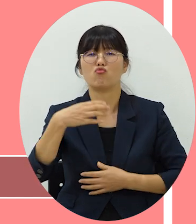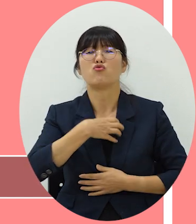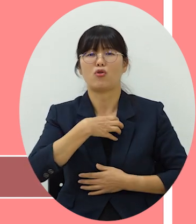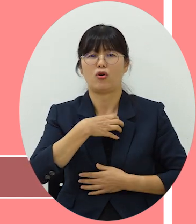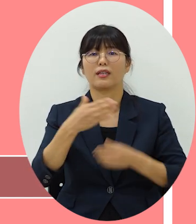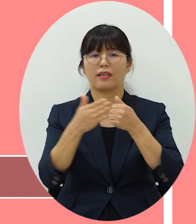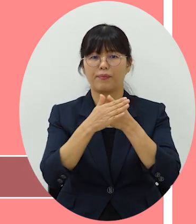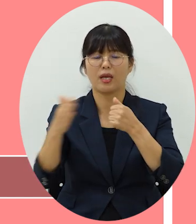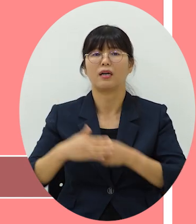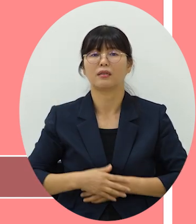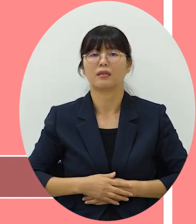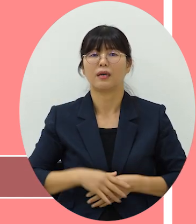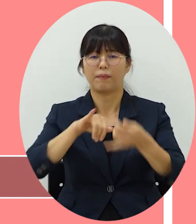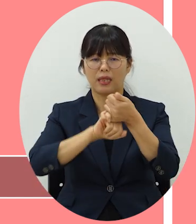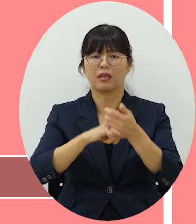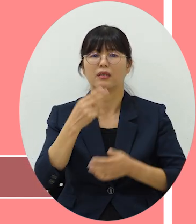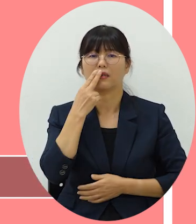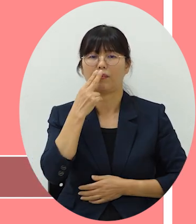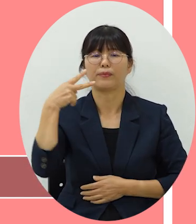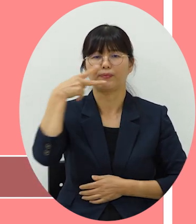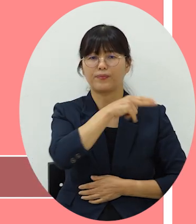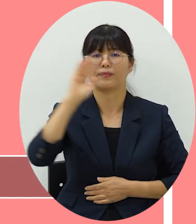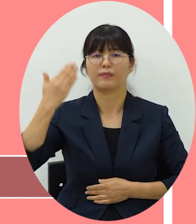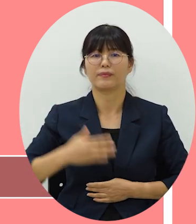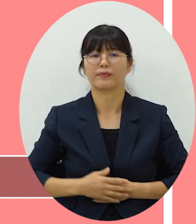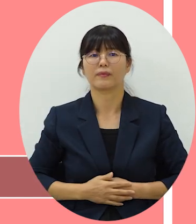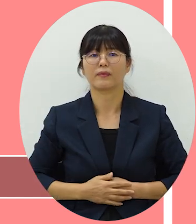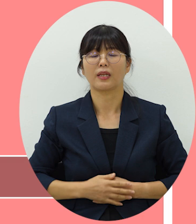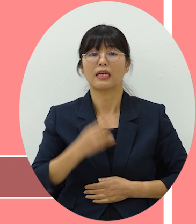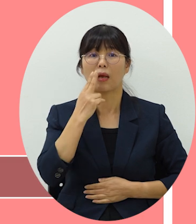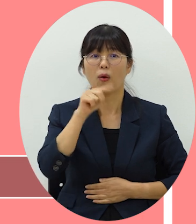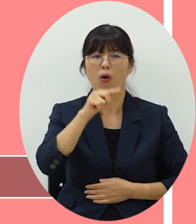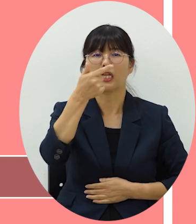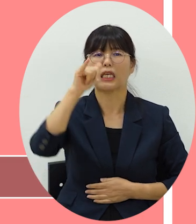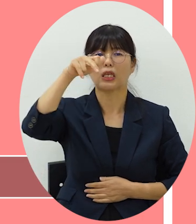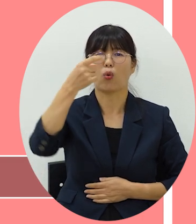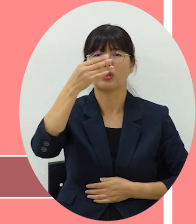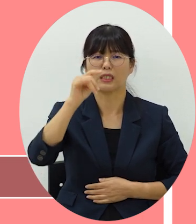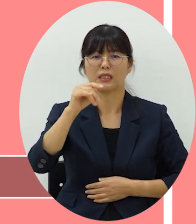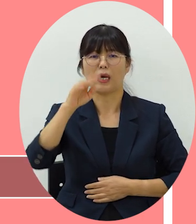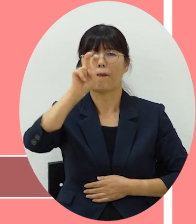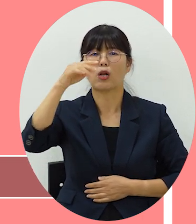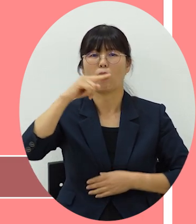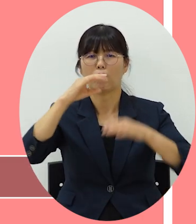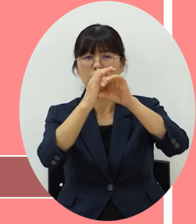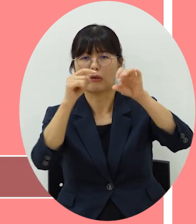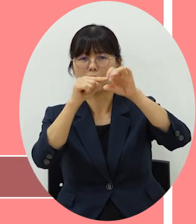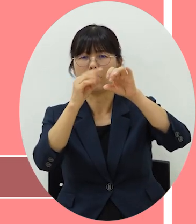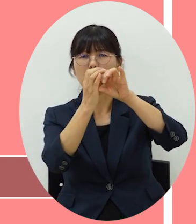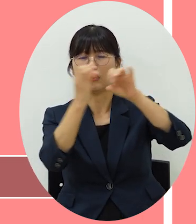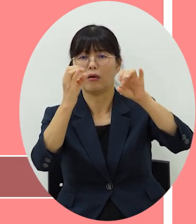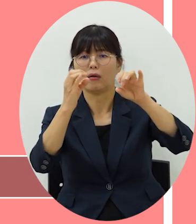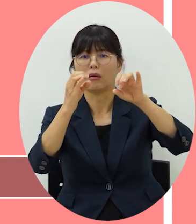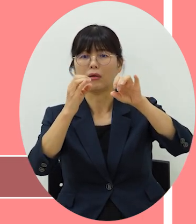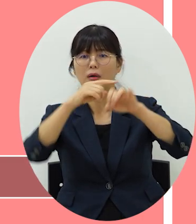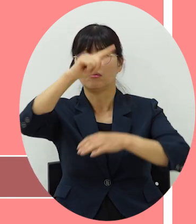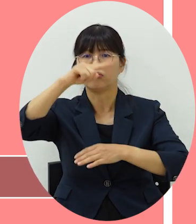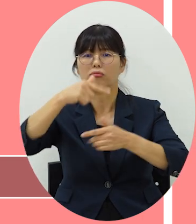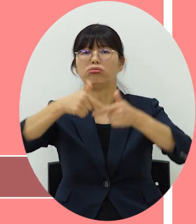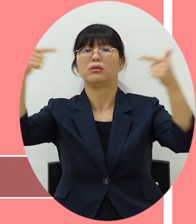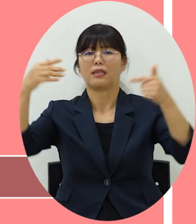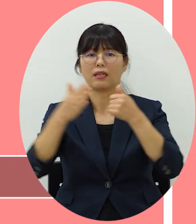강력한 위험 요인이기 때문에 반드시 끊어야 합니다. 담배의 니코틴은 말초 혈관을 수축하고 심박수를